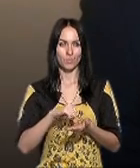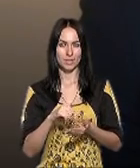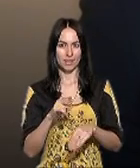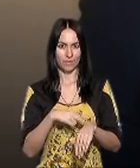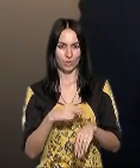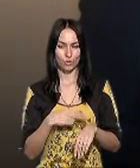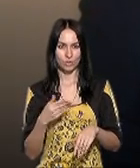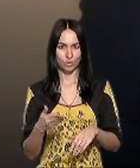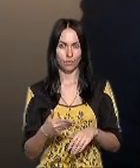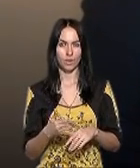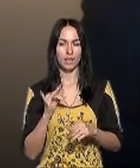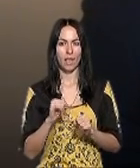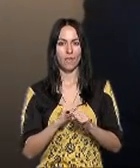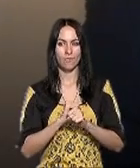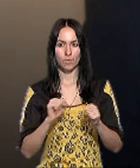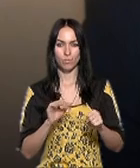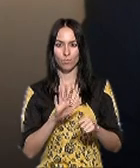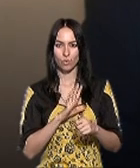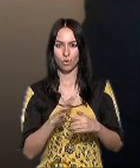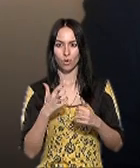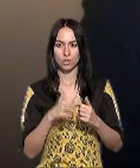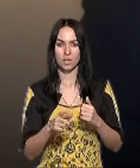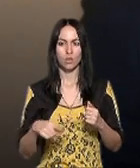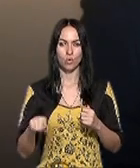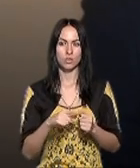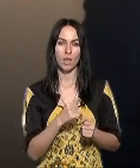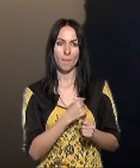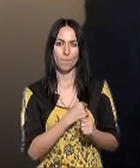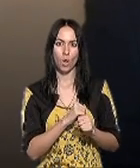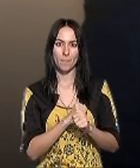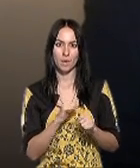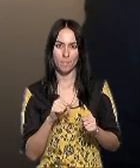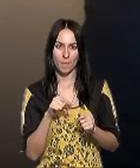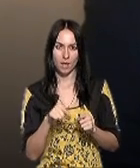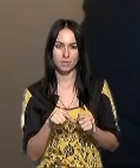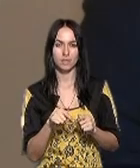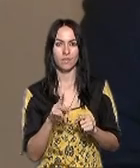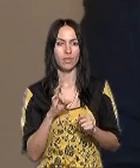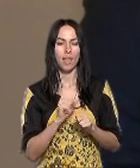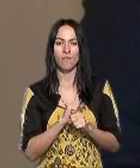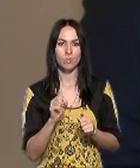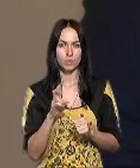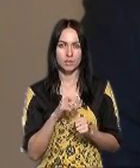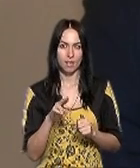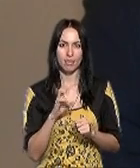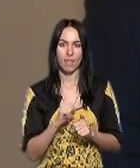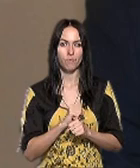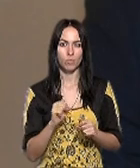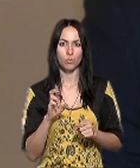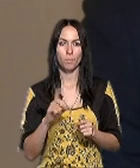був локальний саме серед цих боєприпасів. Не вибухнули склади, не вибухнуло безпідставно